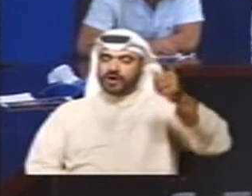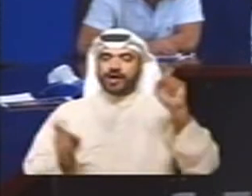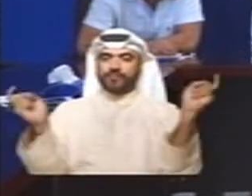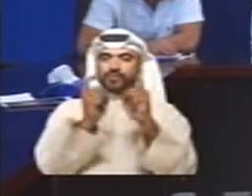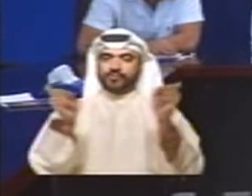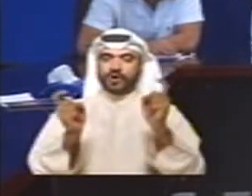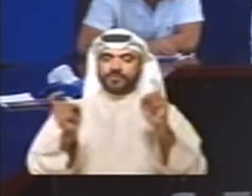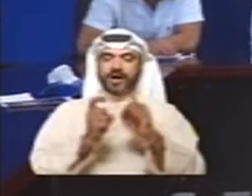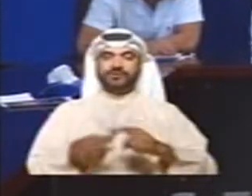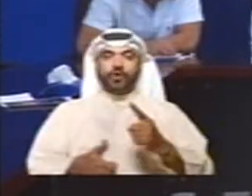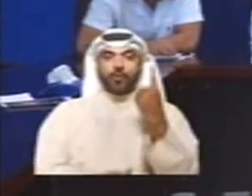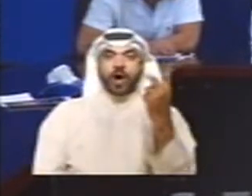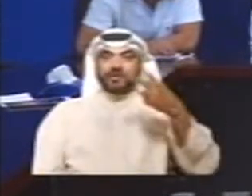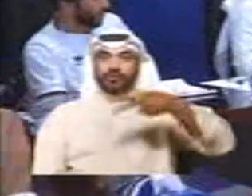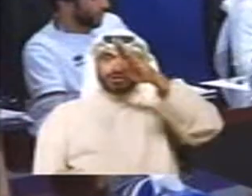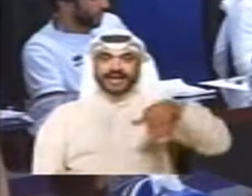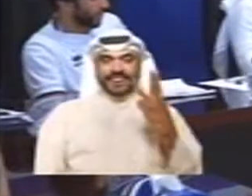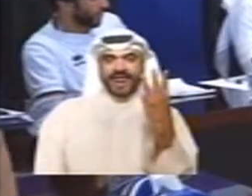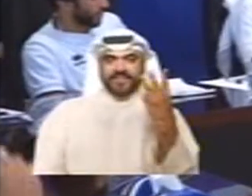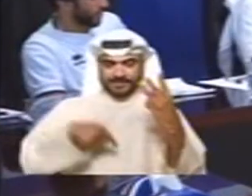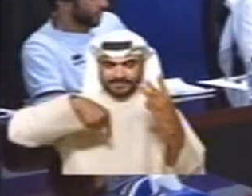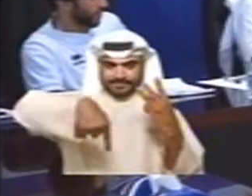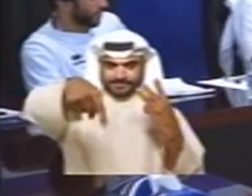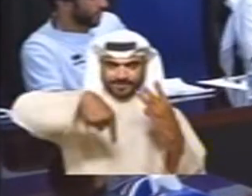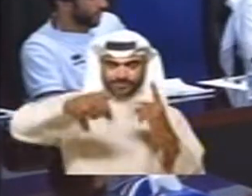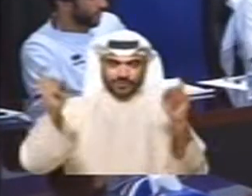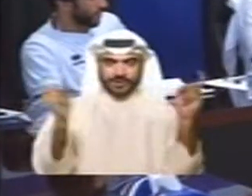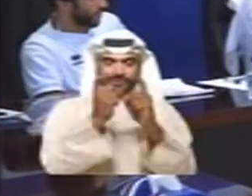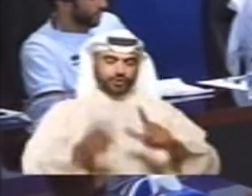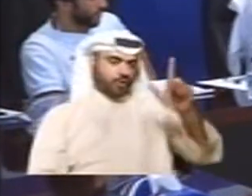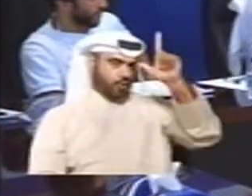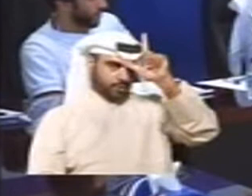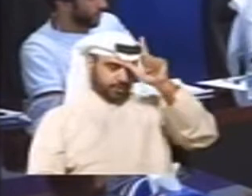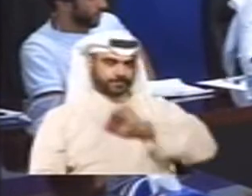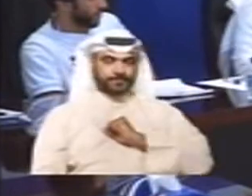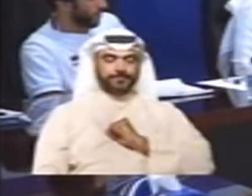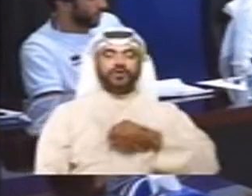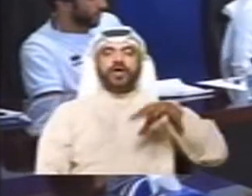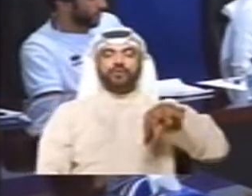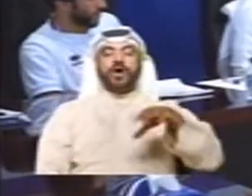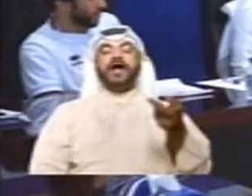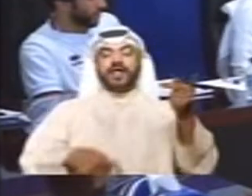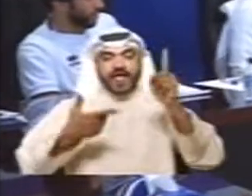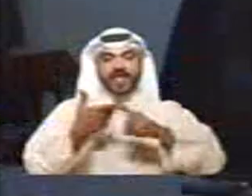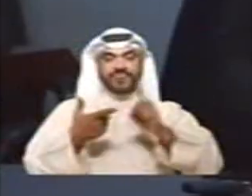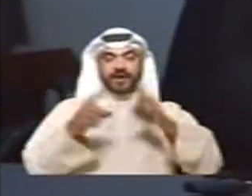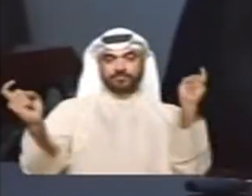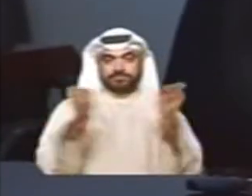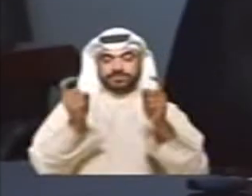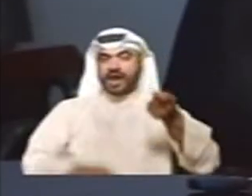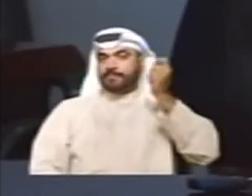الأولى يوم 21 من هذا الشهر ضد المنتخب الأردني في العاصمة عمان، والثانية